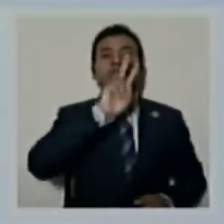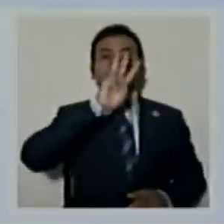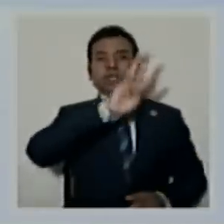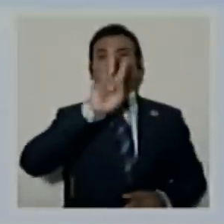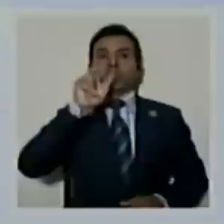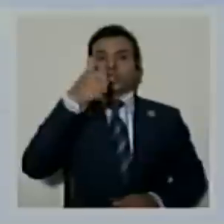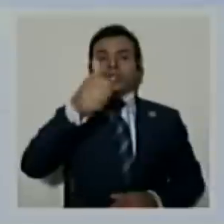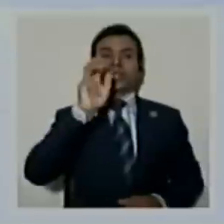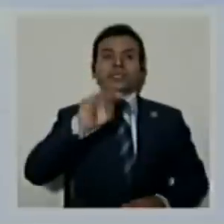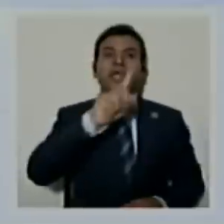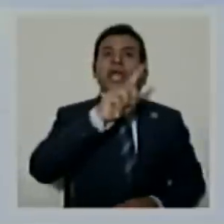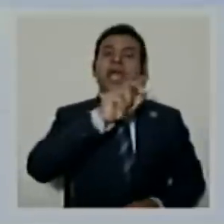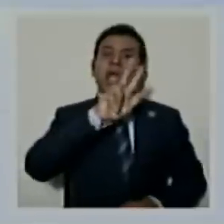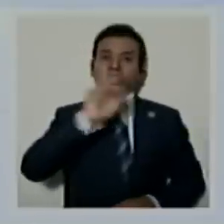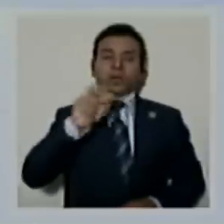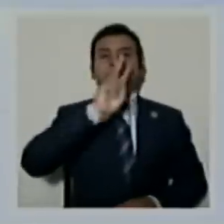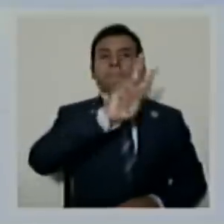174201 জন এবং বর্তমানে কোয়ারেন্টাইনে আছে